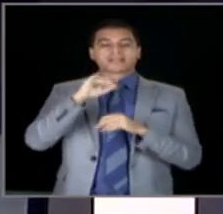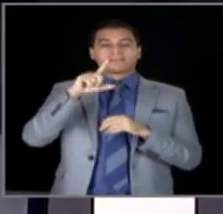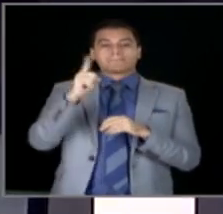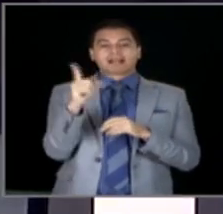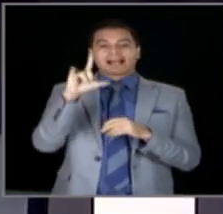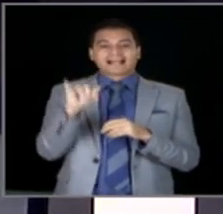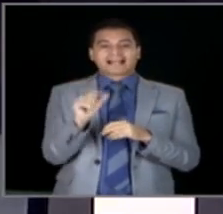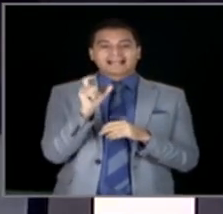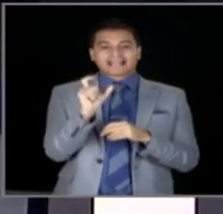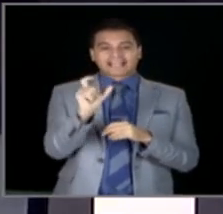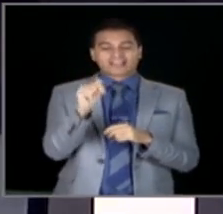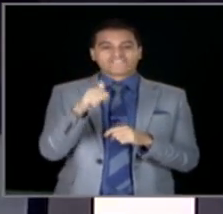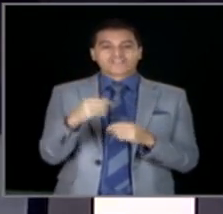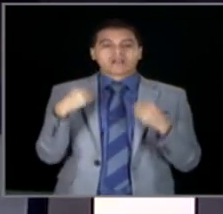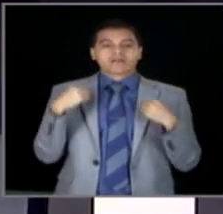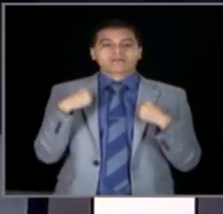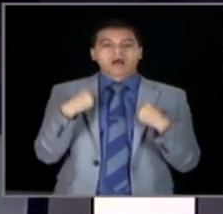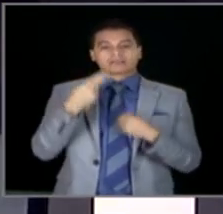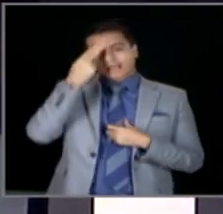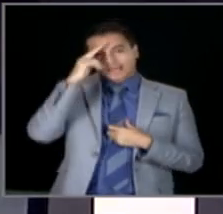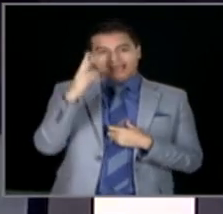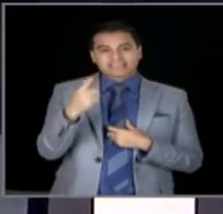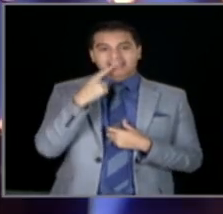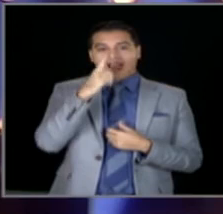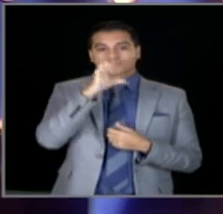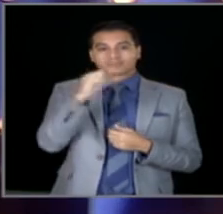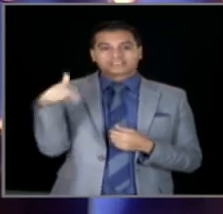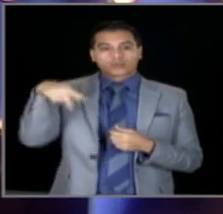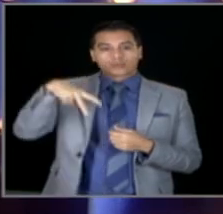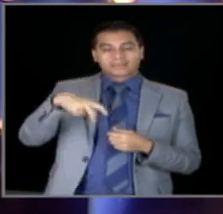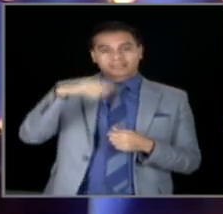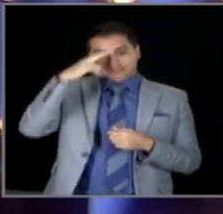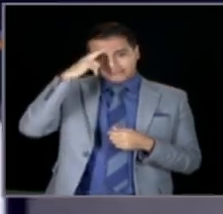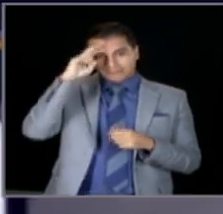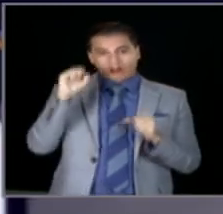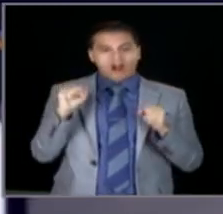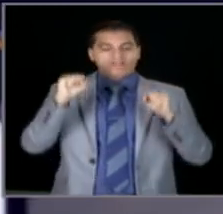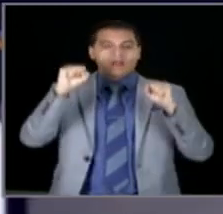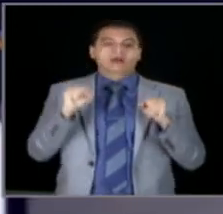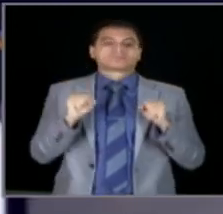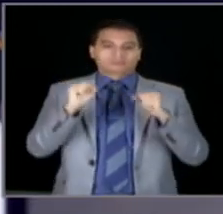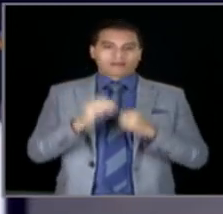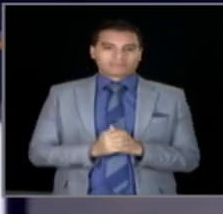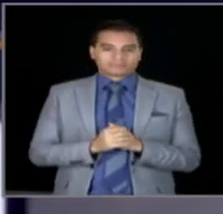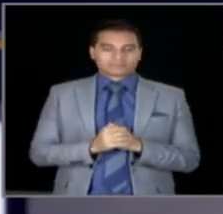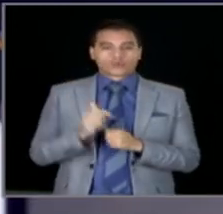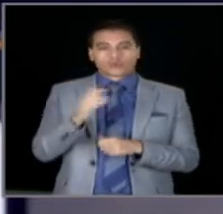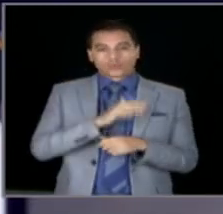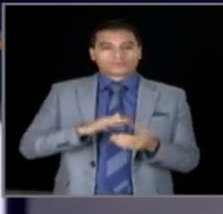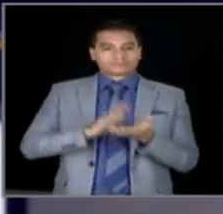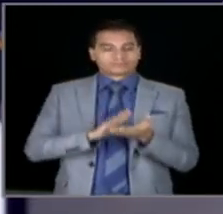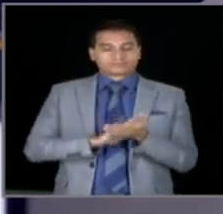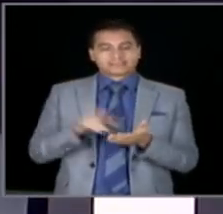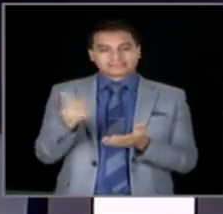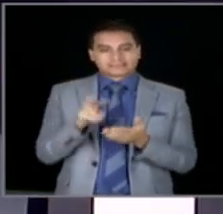1936 بإحدى الرياضات، فما هي؟ طبعاً رفع الأثقال. كلنا نحيي